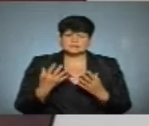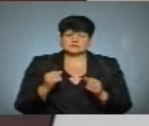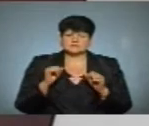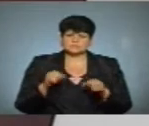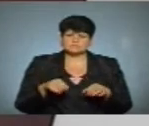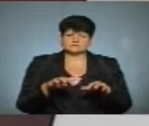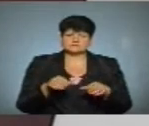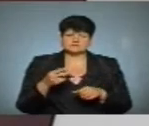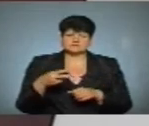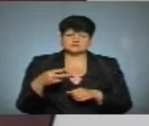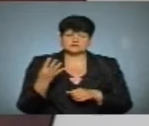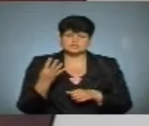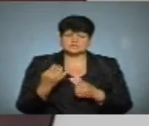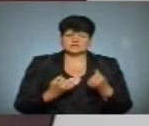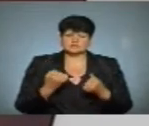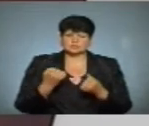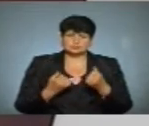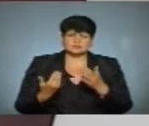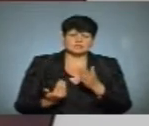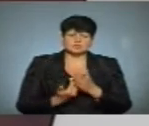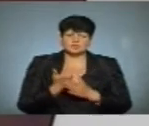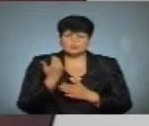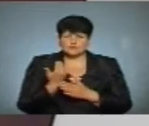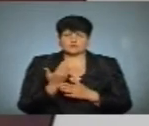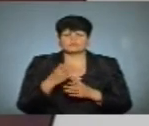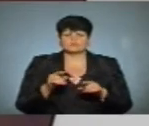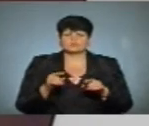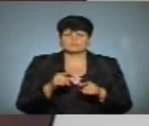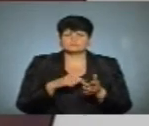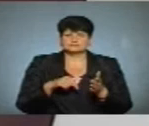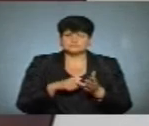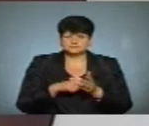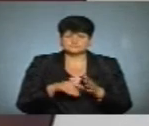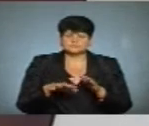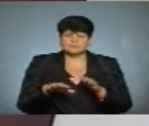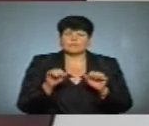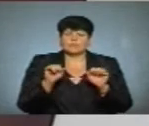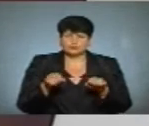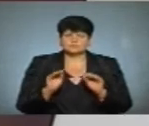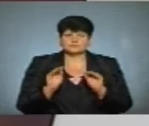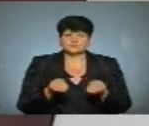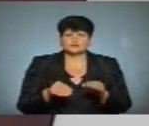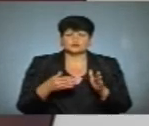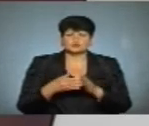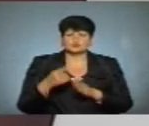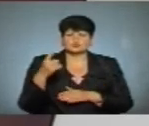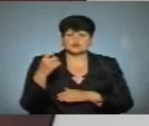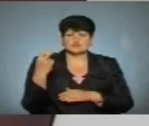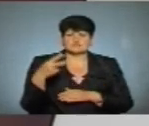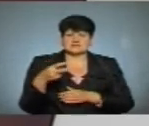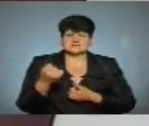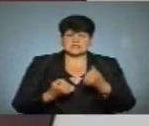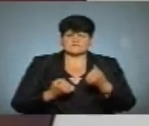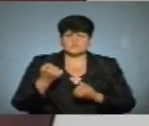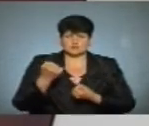евакуювати 24 автомобілі. На новому муніципальному арешт-майданчику одночасно можна розмістити до 120 автомобілів,